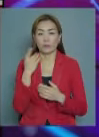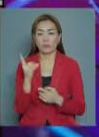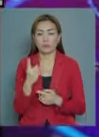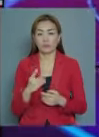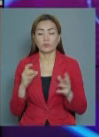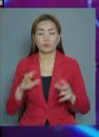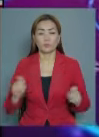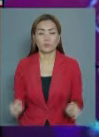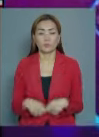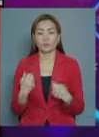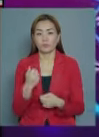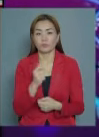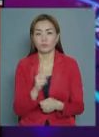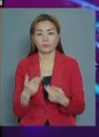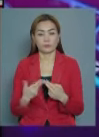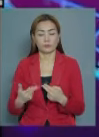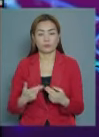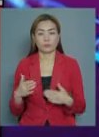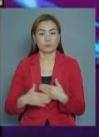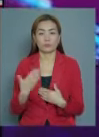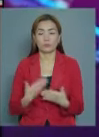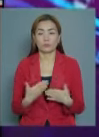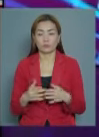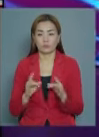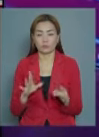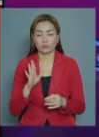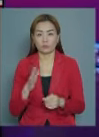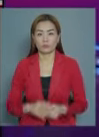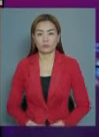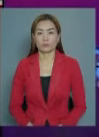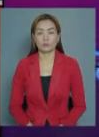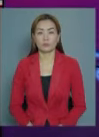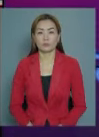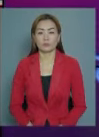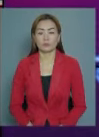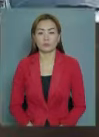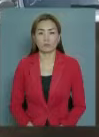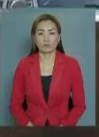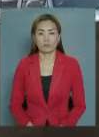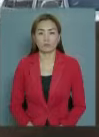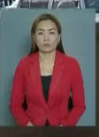Заңсыз бөгеттер орнатқандарға қандай шара қолданылады? Гауһар Нұрлыбайқызы рет-ретімен.